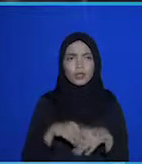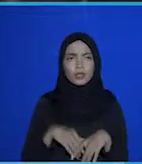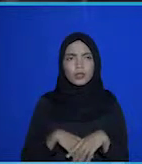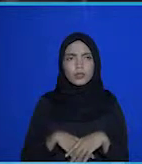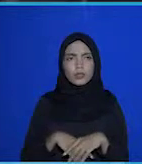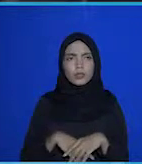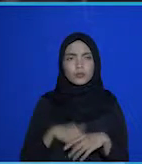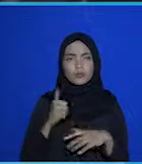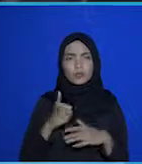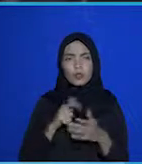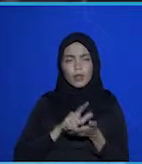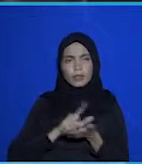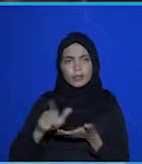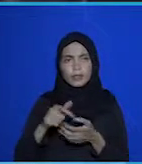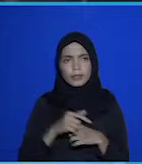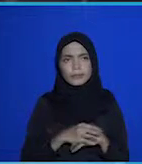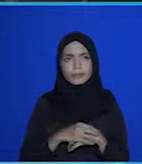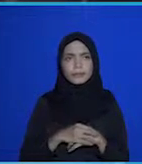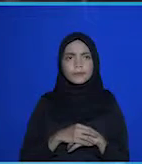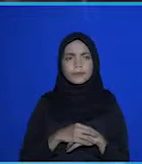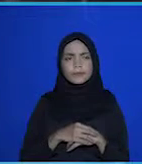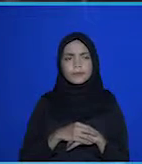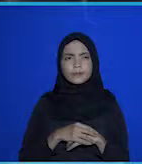berjalan lancar. Ya. Kemudian,